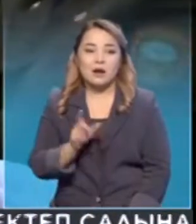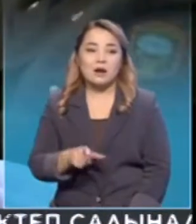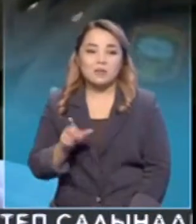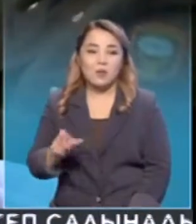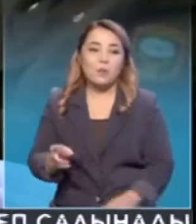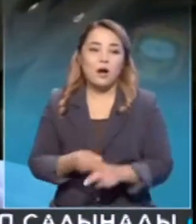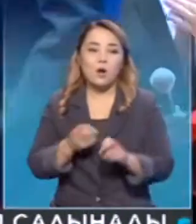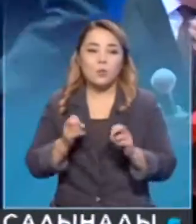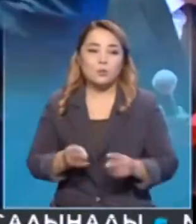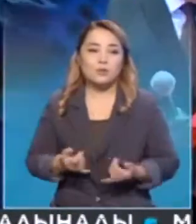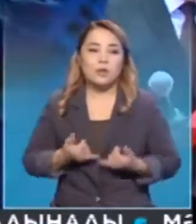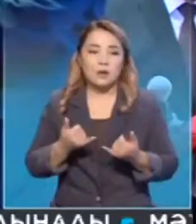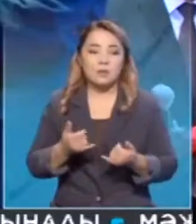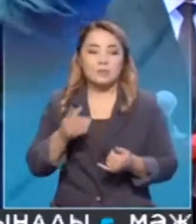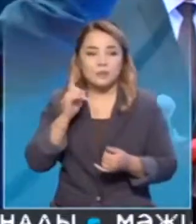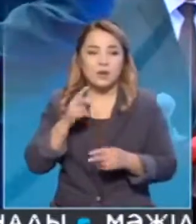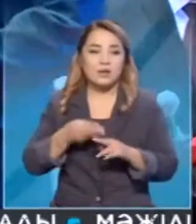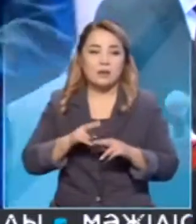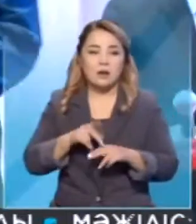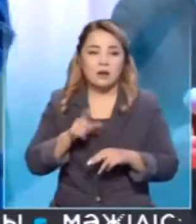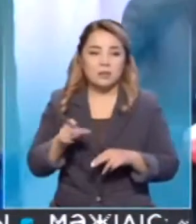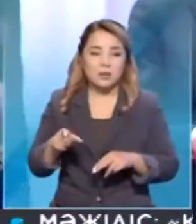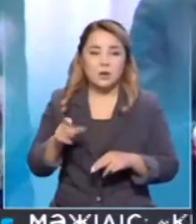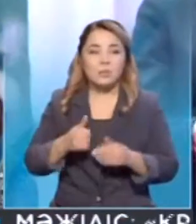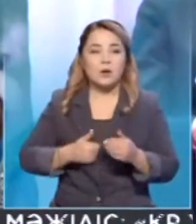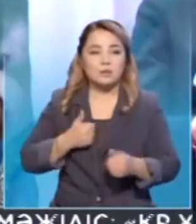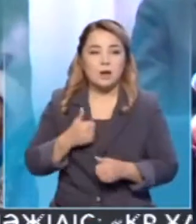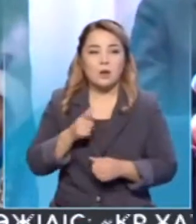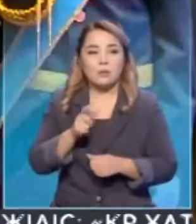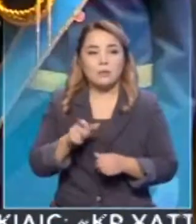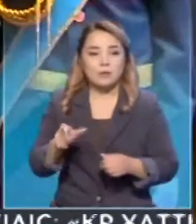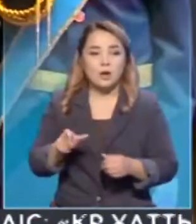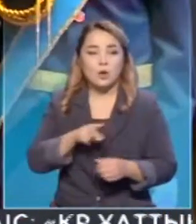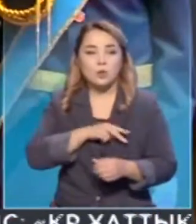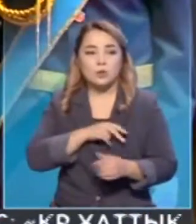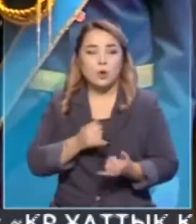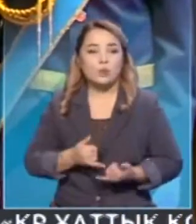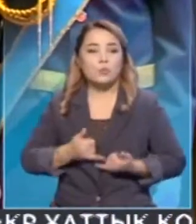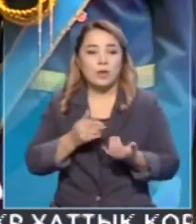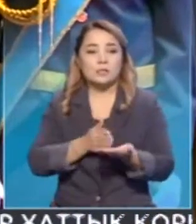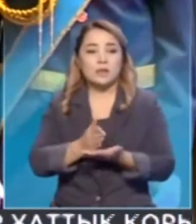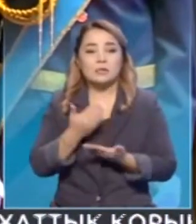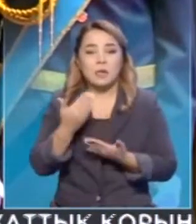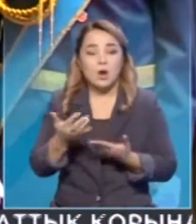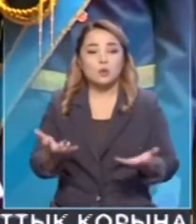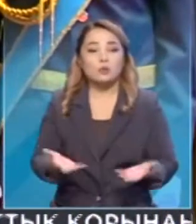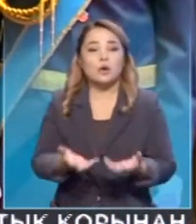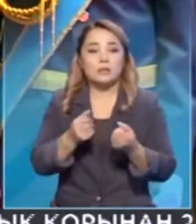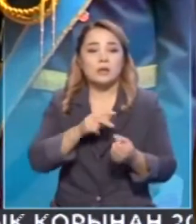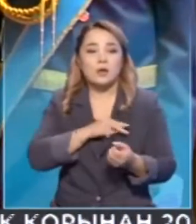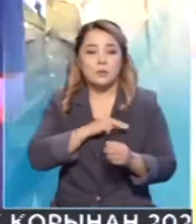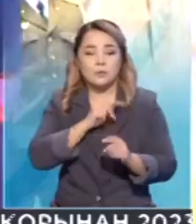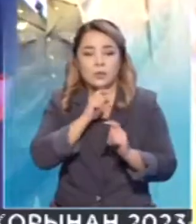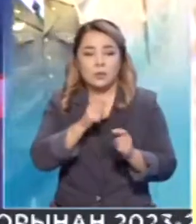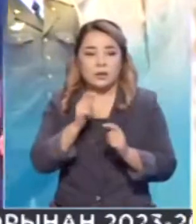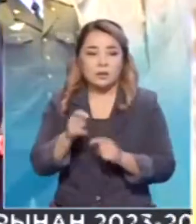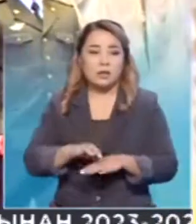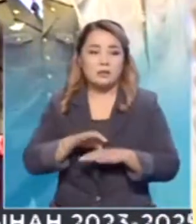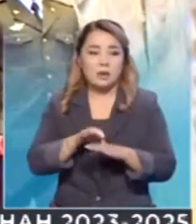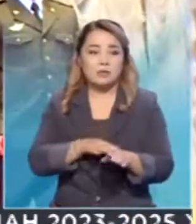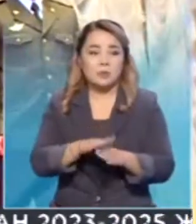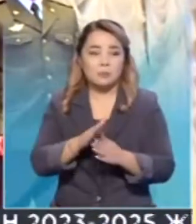Адамдардың қауіпсіздігі үшін бастарын қатерге тігіп жүрген мақтаулы мамандардың кеудесіне құрметті қызметкер құтқарушы төсбелгілері